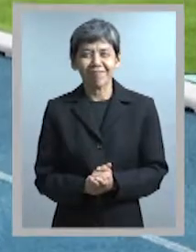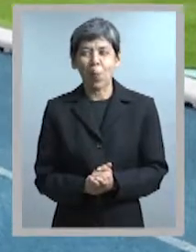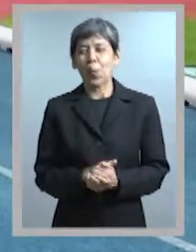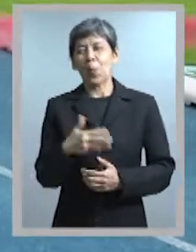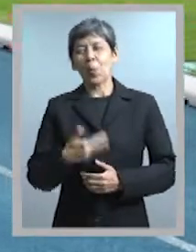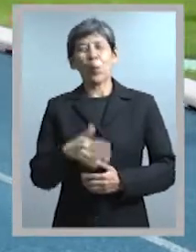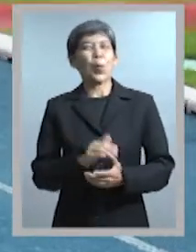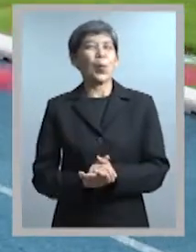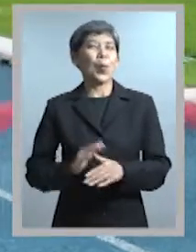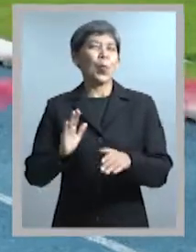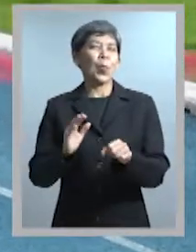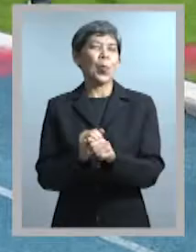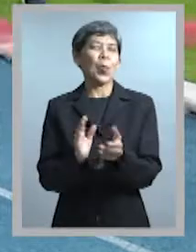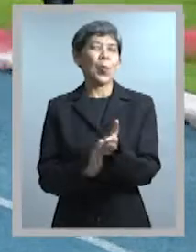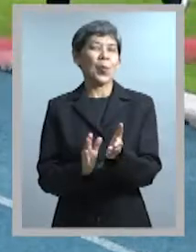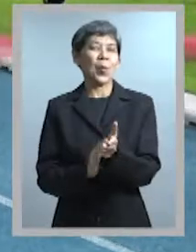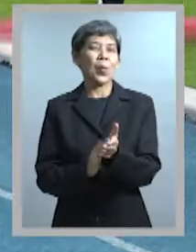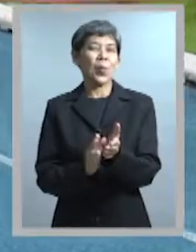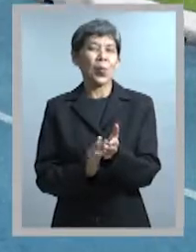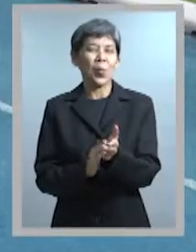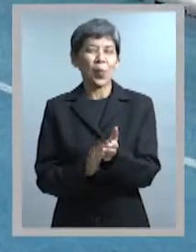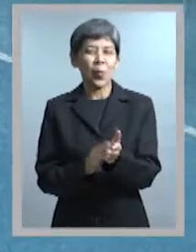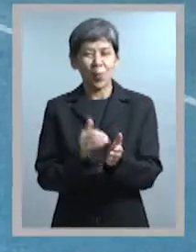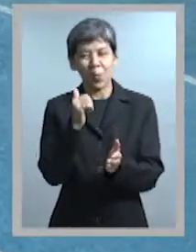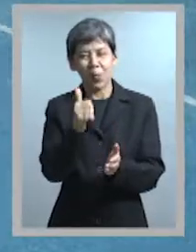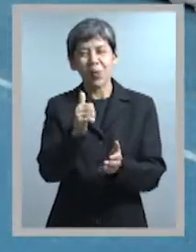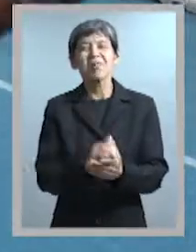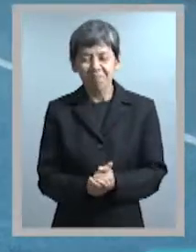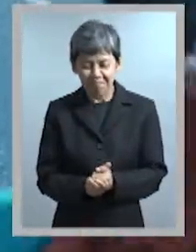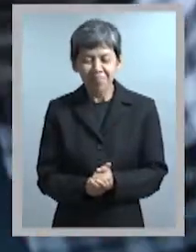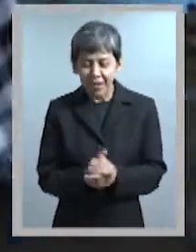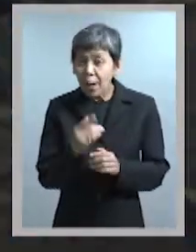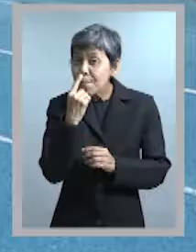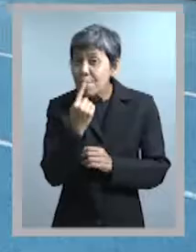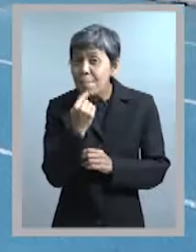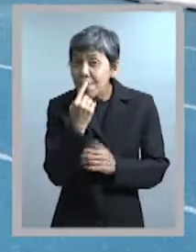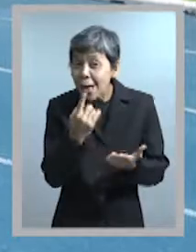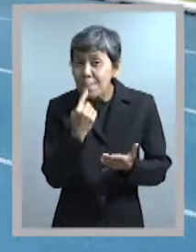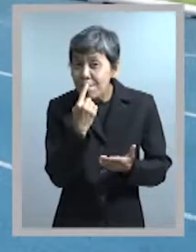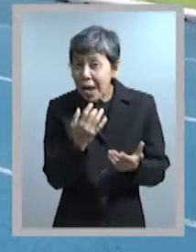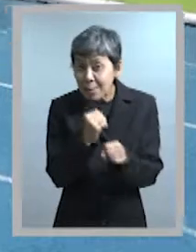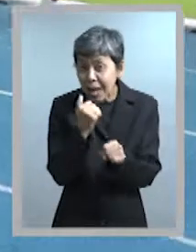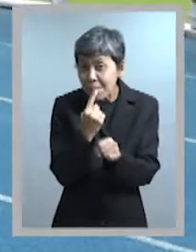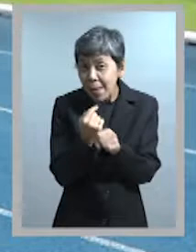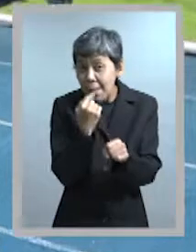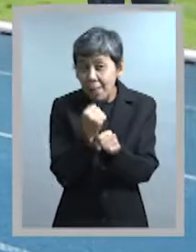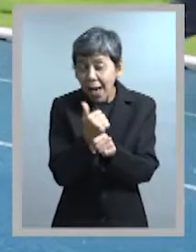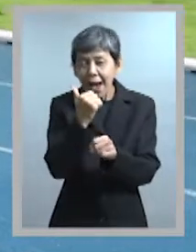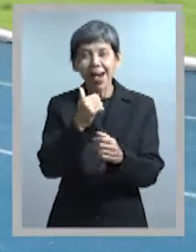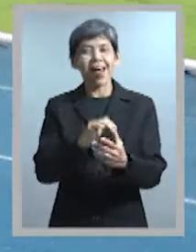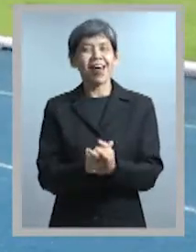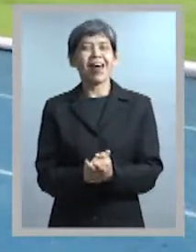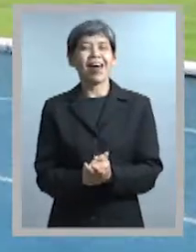แล้วฮะมาแล้วฮะนำมาแล้วครับโอ้โหไม่ธรรมดาครับโอ้โห มาแล้วครับน้องสีแดงทำไงฮะน้องเสื้อแดงทัน